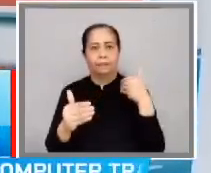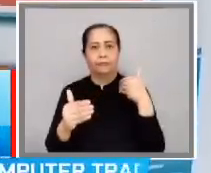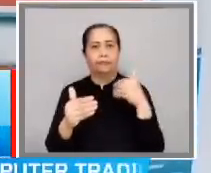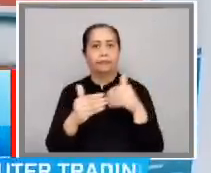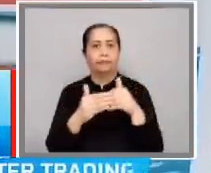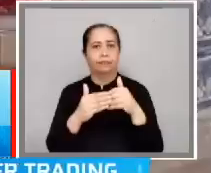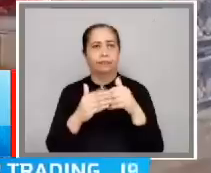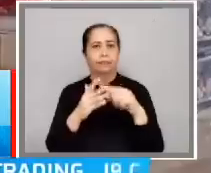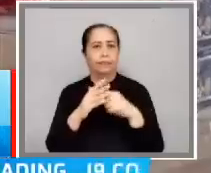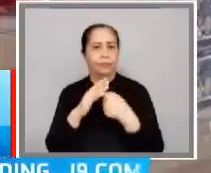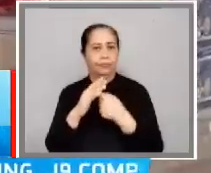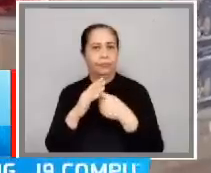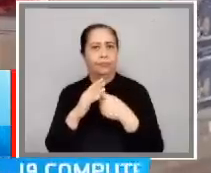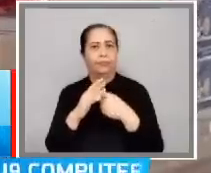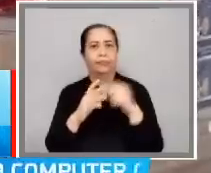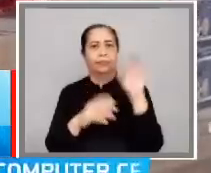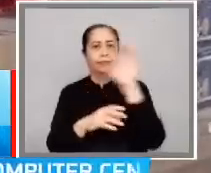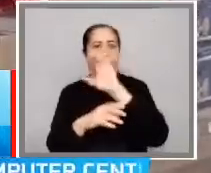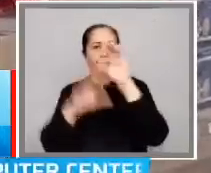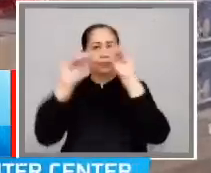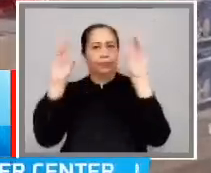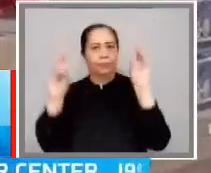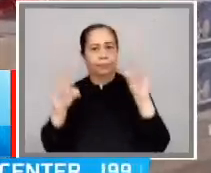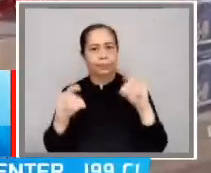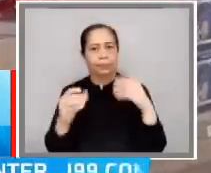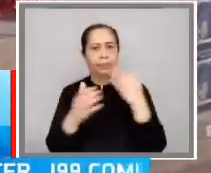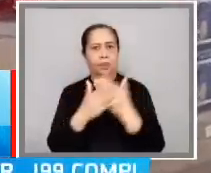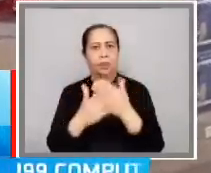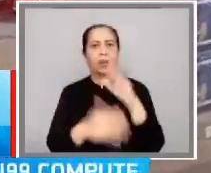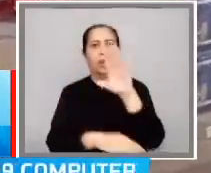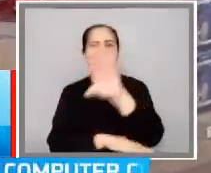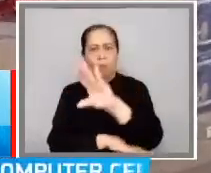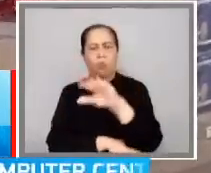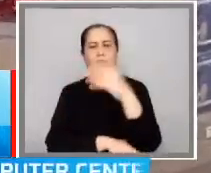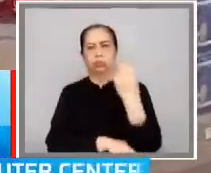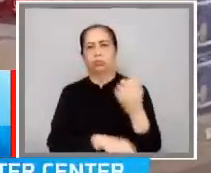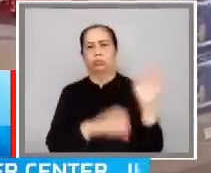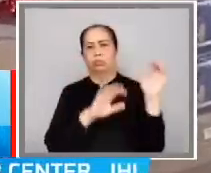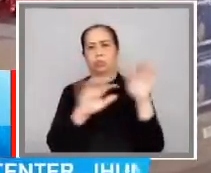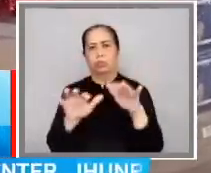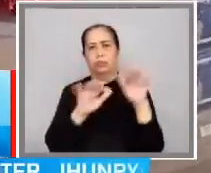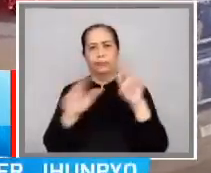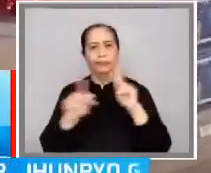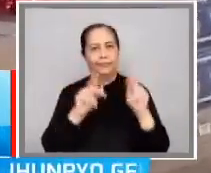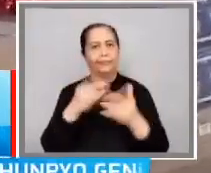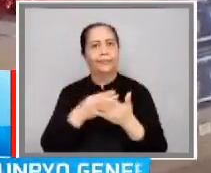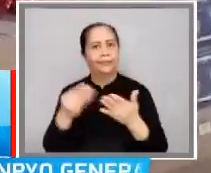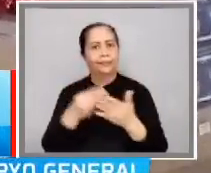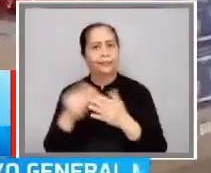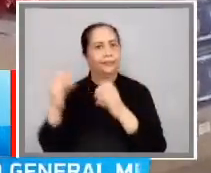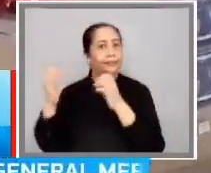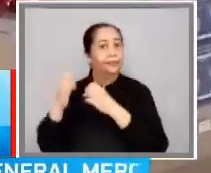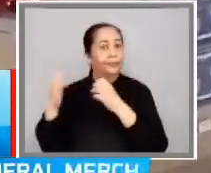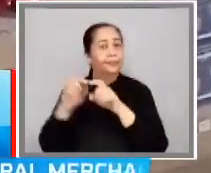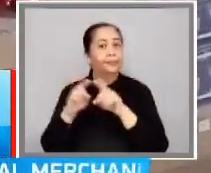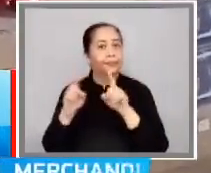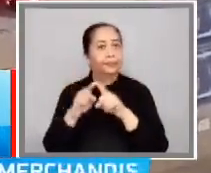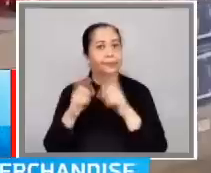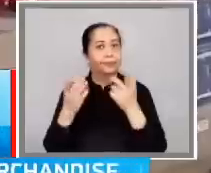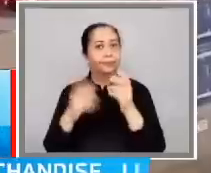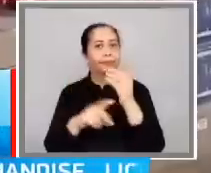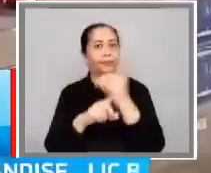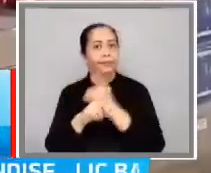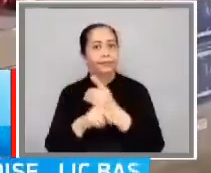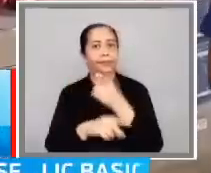bago pumatak ang Christmas Day, ay pagdating daw ng hapon, dumatag sana yung mga mamimili at inaasahan naman daw na pagsapit ng